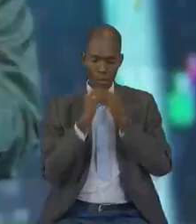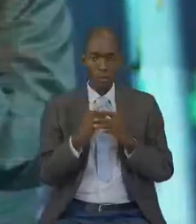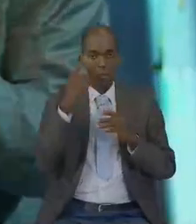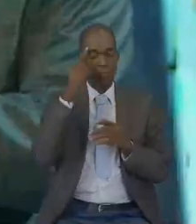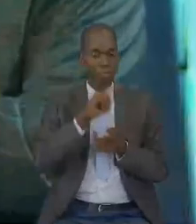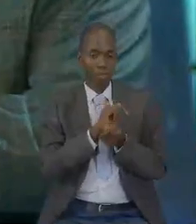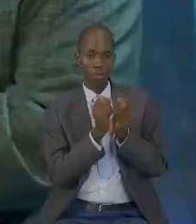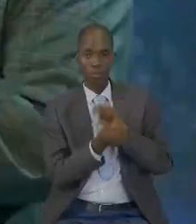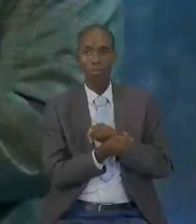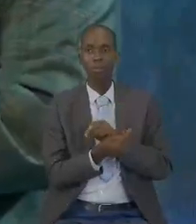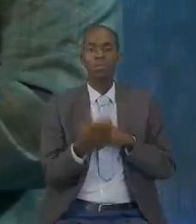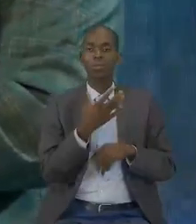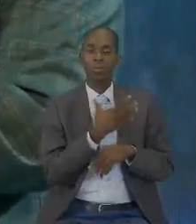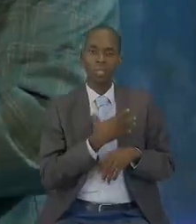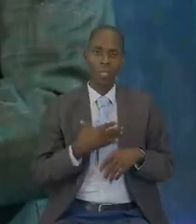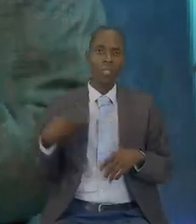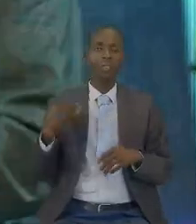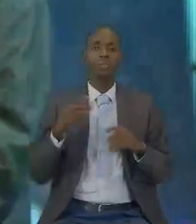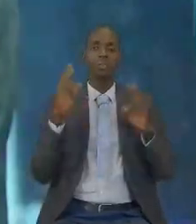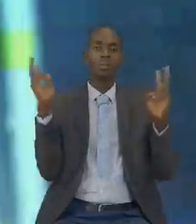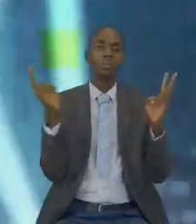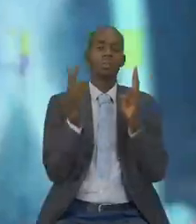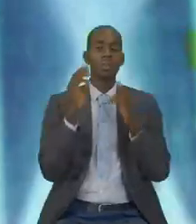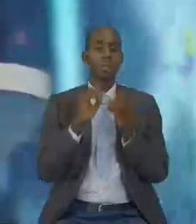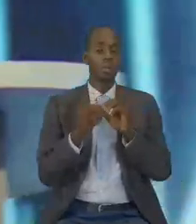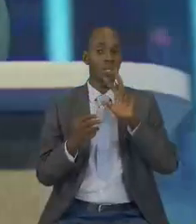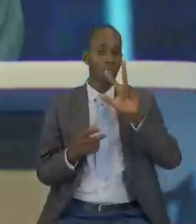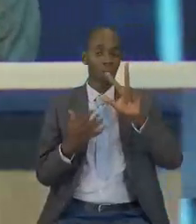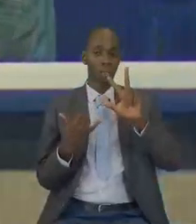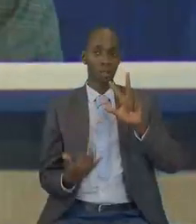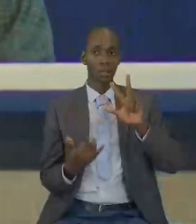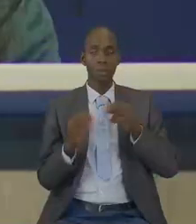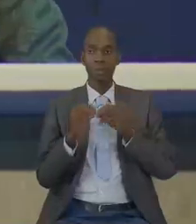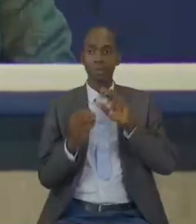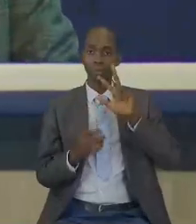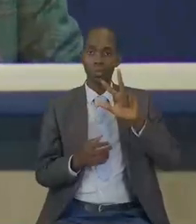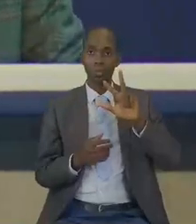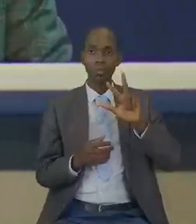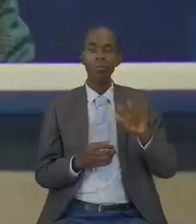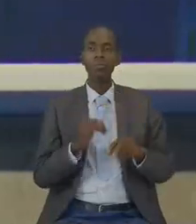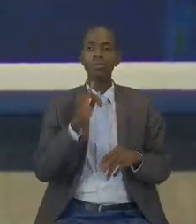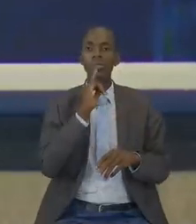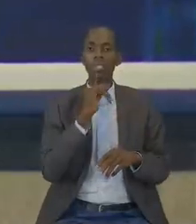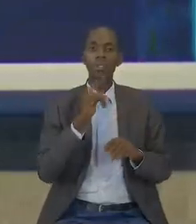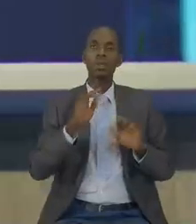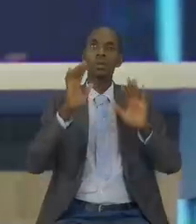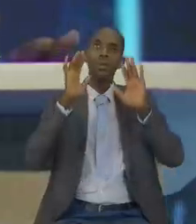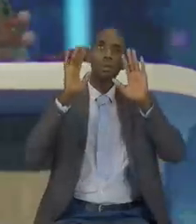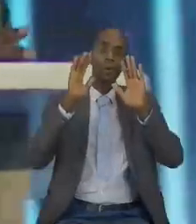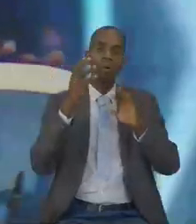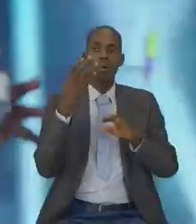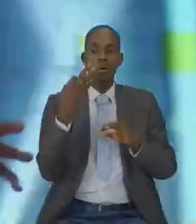la purification pour la transformation et le triomphe. Et troisièmement, maintenant,